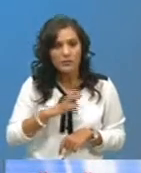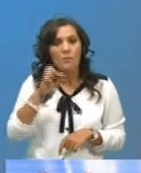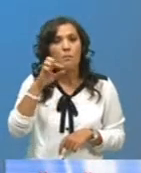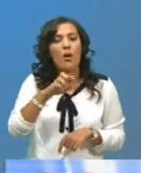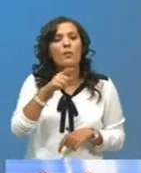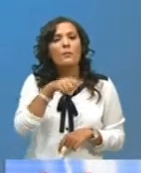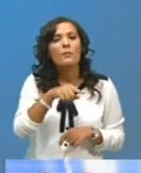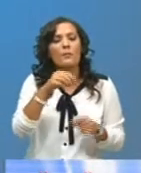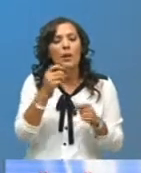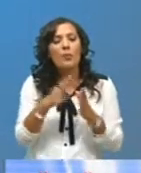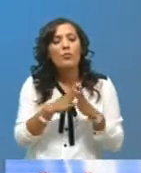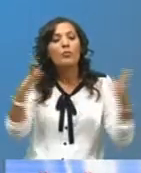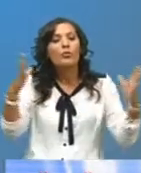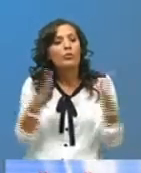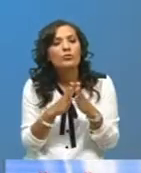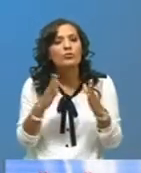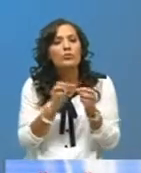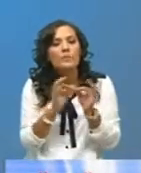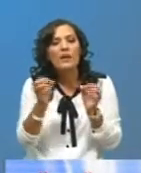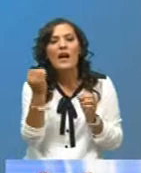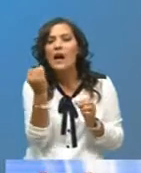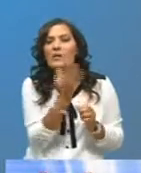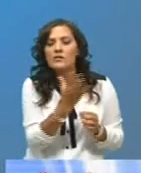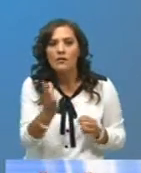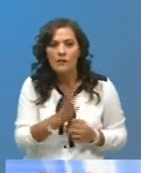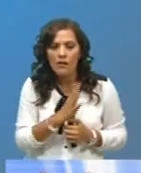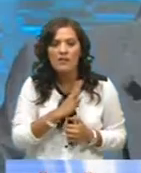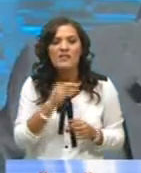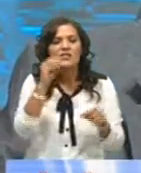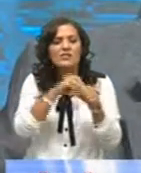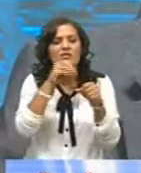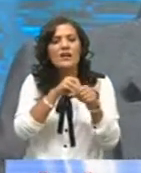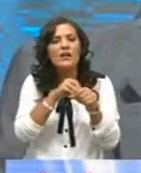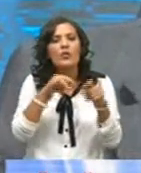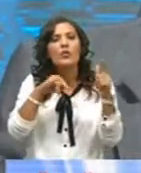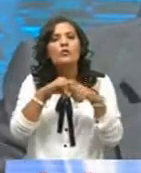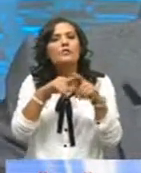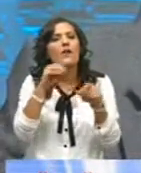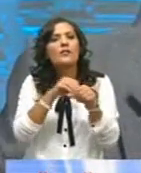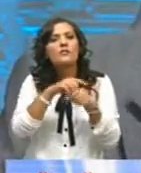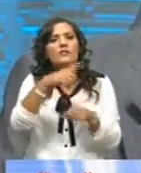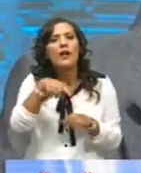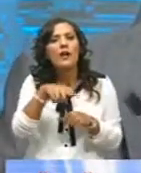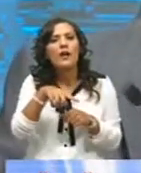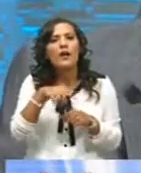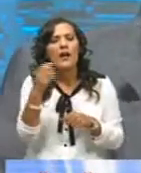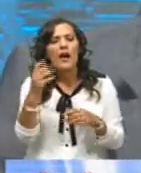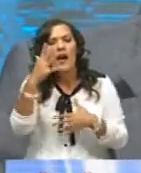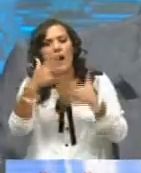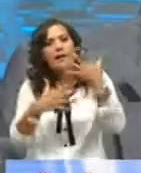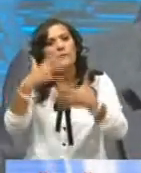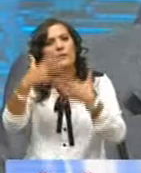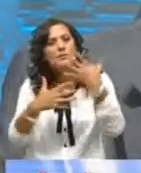polipin büyüklüğü kaç tane olduğu ve içerdiği hücrelerin bu